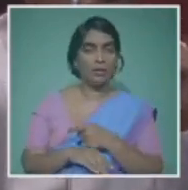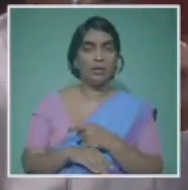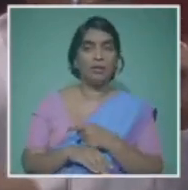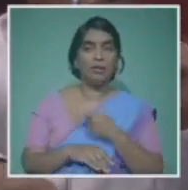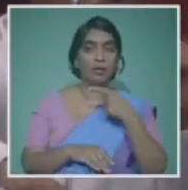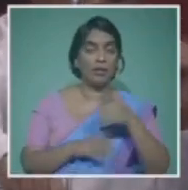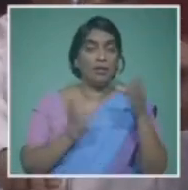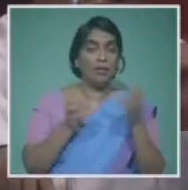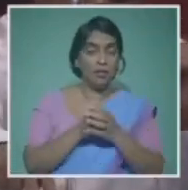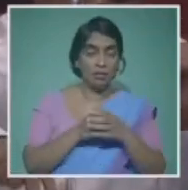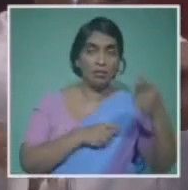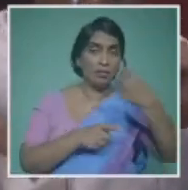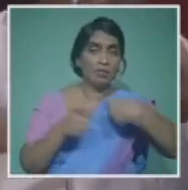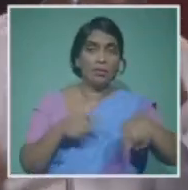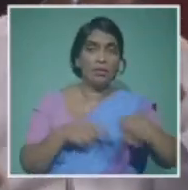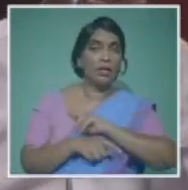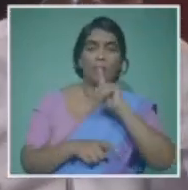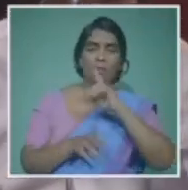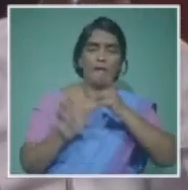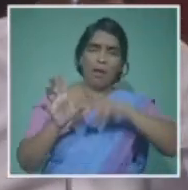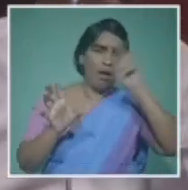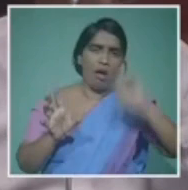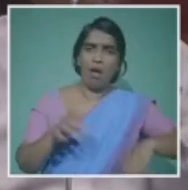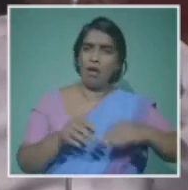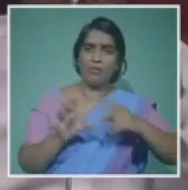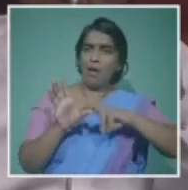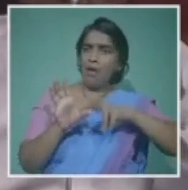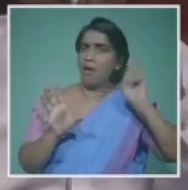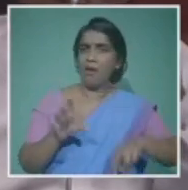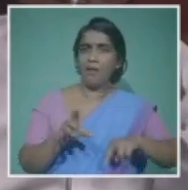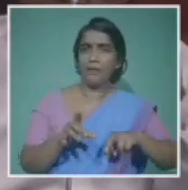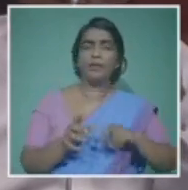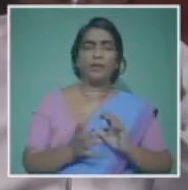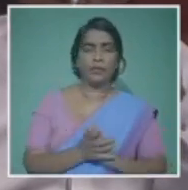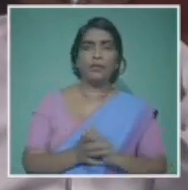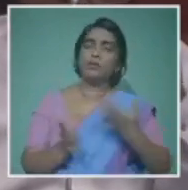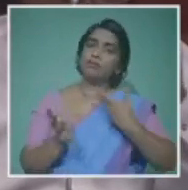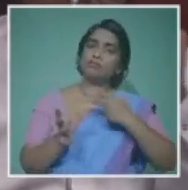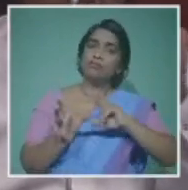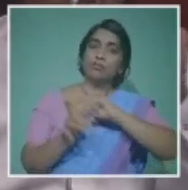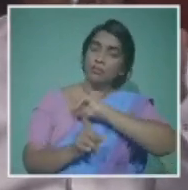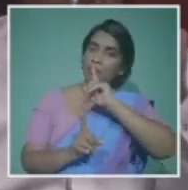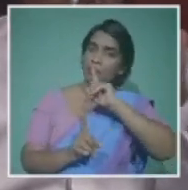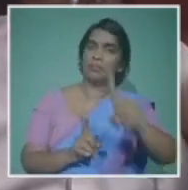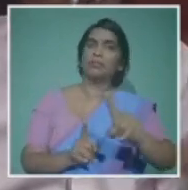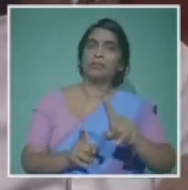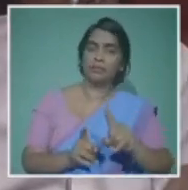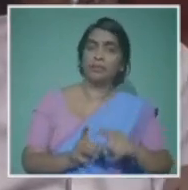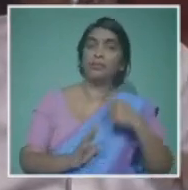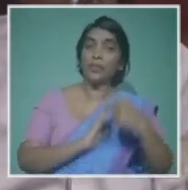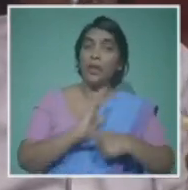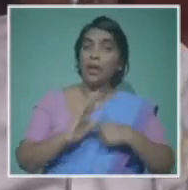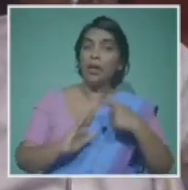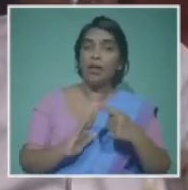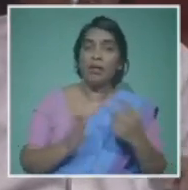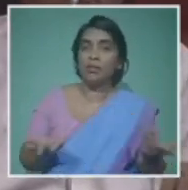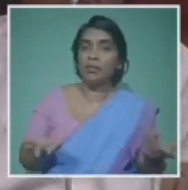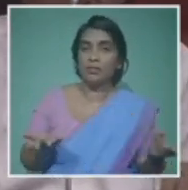කොන්සර්වටිව් පක්ෂයේ මන්ත්‍රීවරු එතුමියට කිව්වා ඉල්ලාස් වෙන්න කියලා. ඉල්ලාස් වෙන්න කිව්වා. ලංකාවේ මොකද්ද